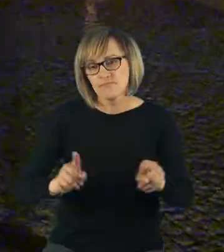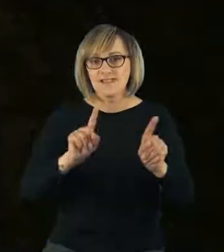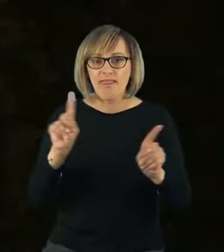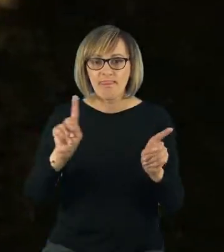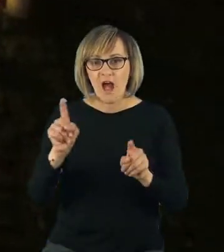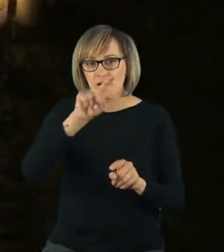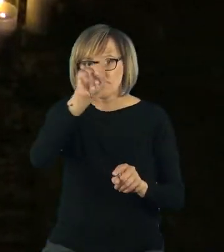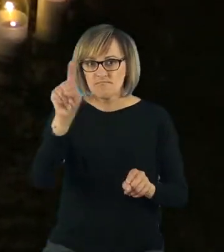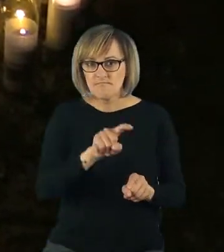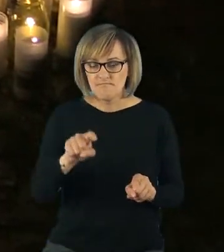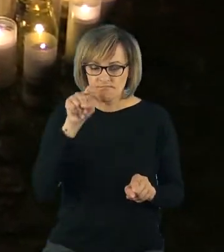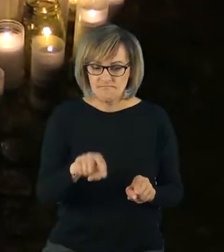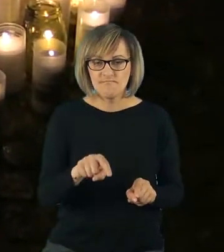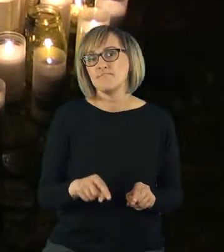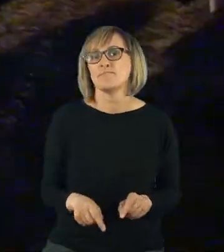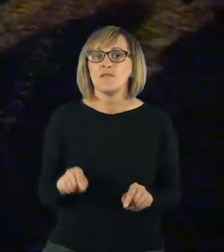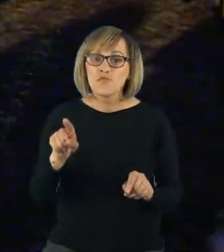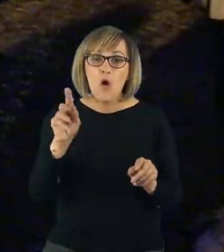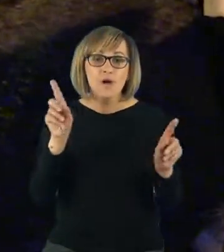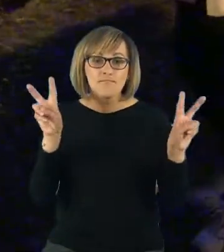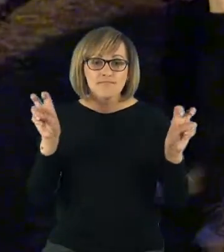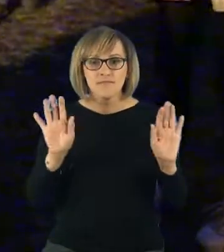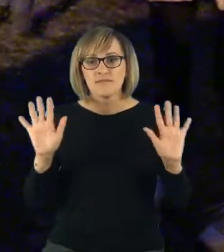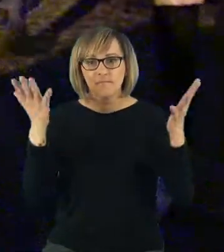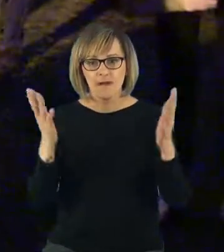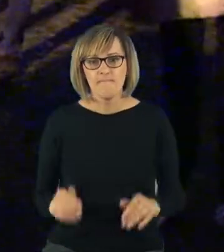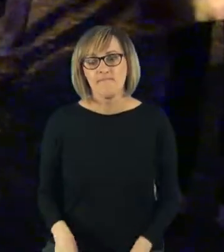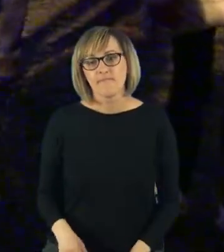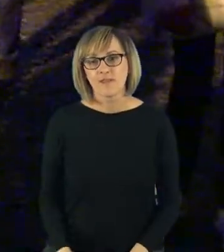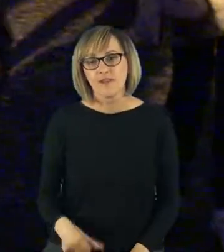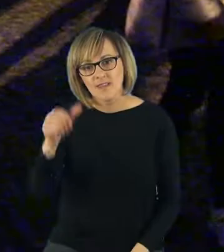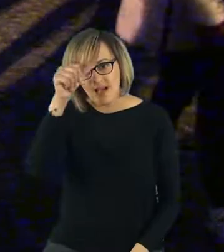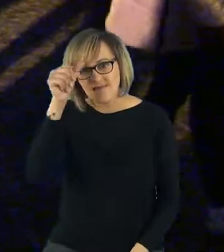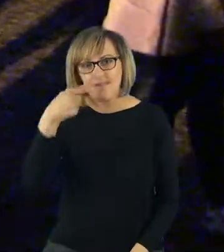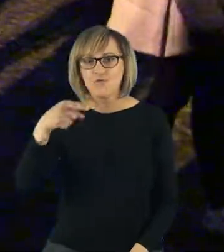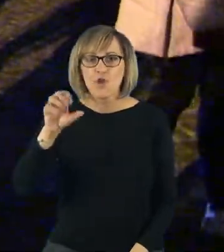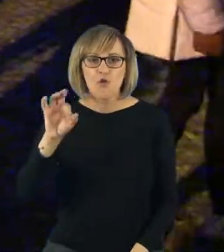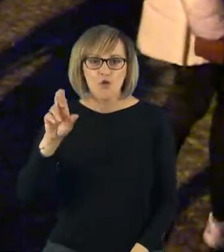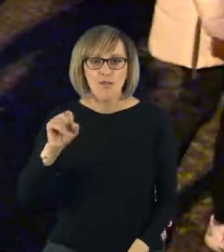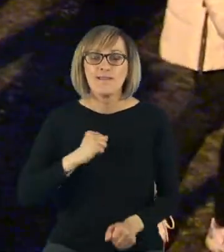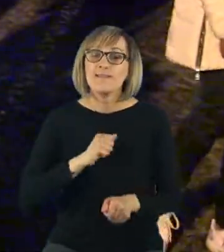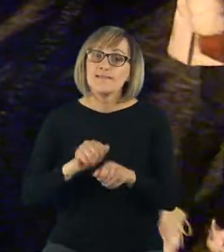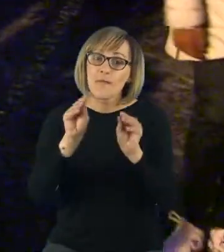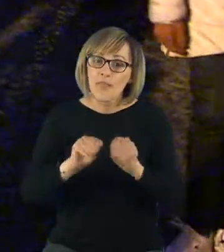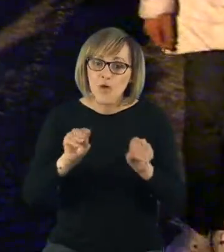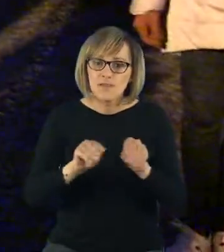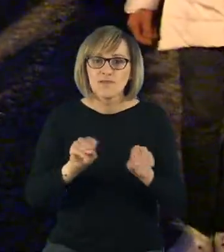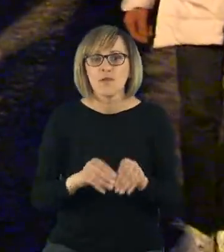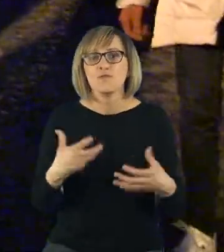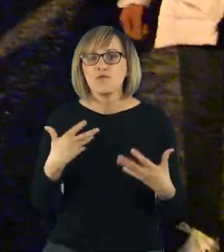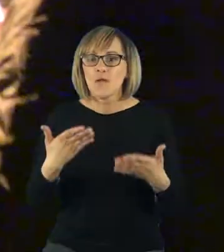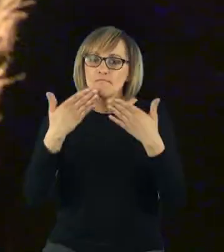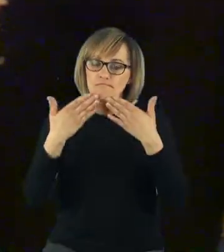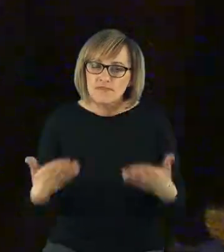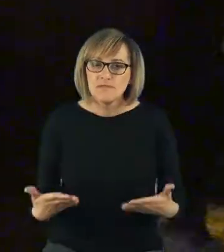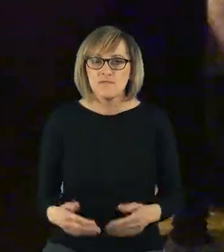symbolem tego protestu. Proszę Państwa, nazywam się Stańska Dorota, jestem nauczycielką 2 ELO i chciałabym